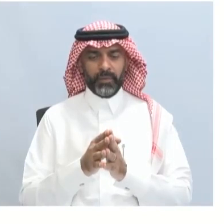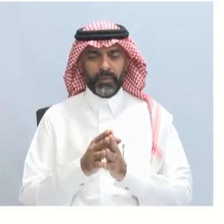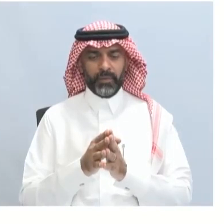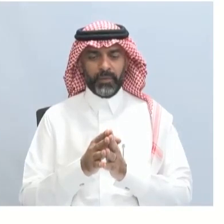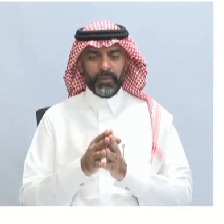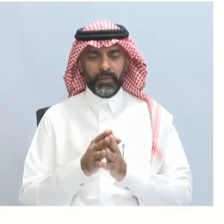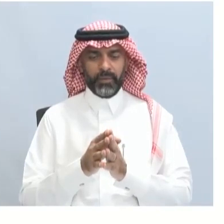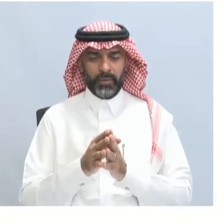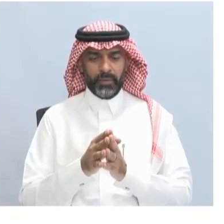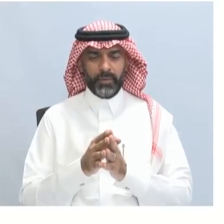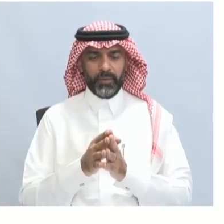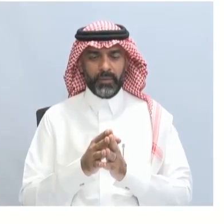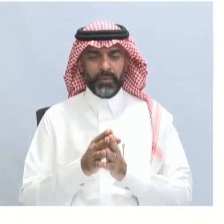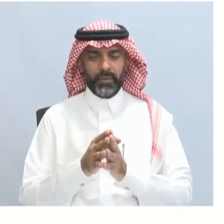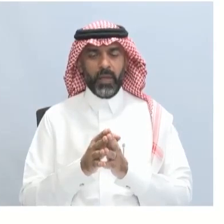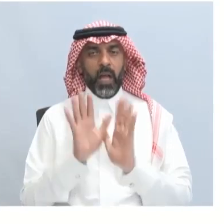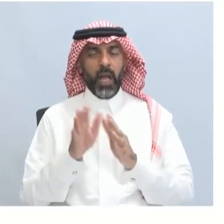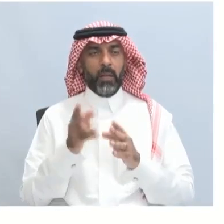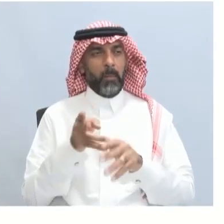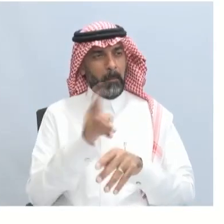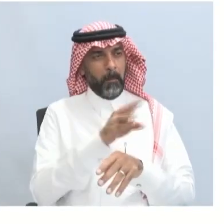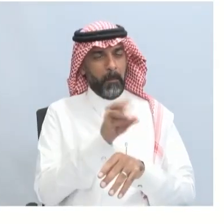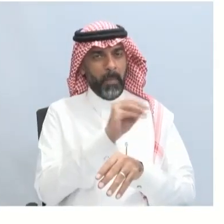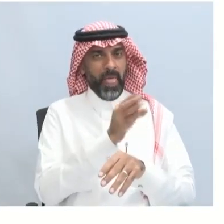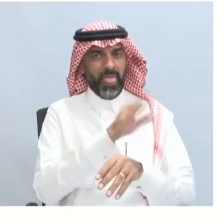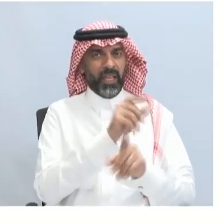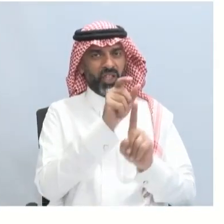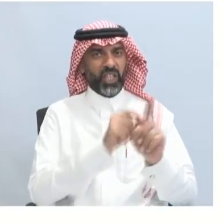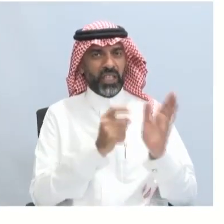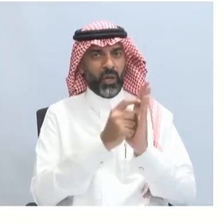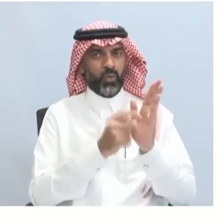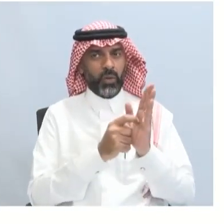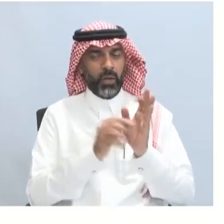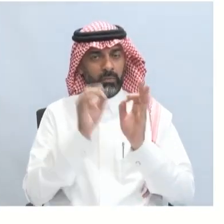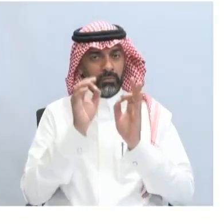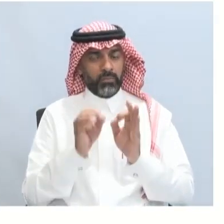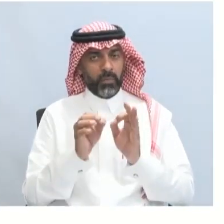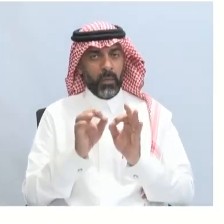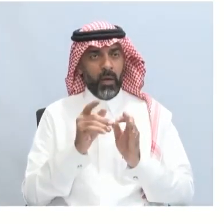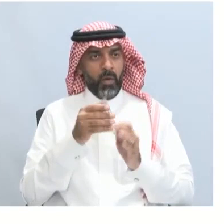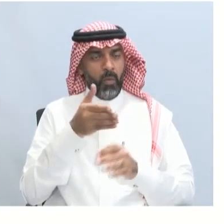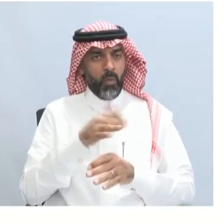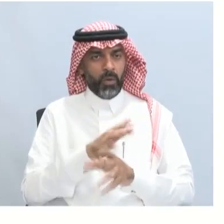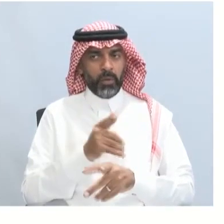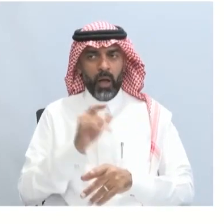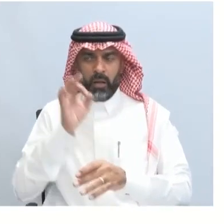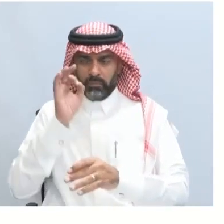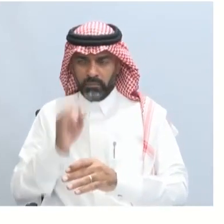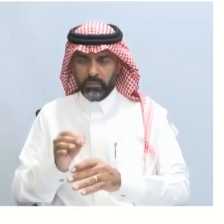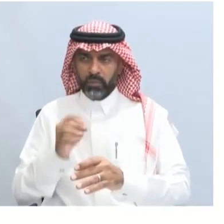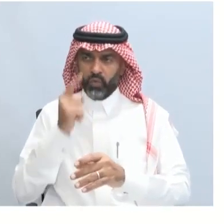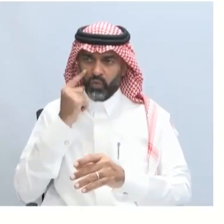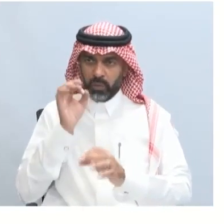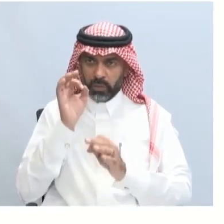باي وسيله من وسائل الاثبات لانها واقعه ماديه فاذا هناك وسائل للتحقق من وفاه